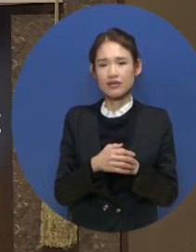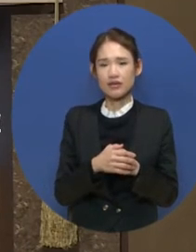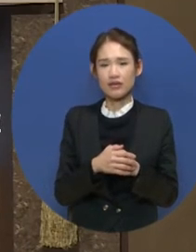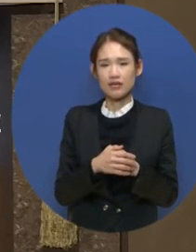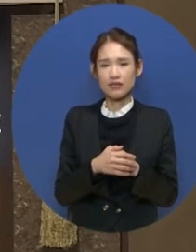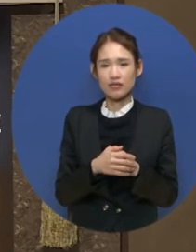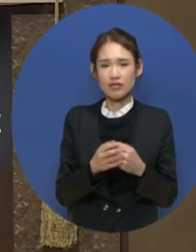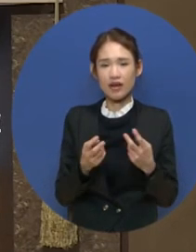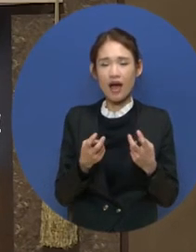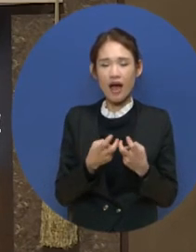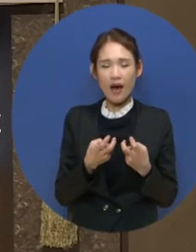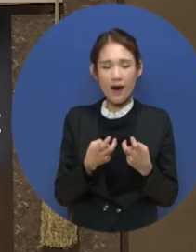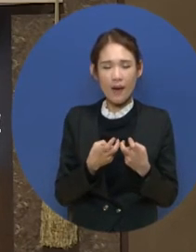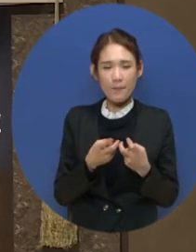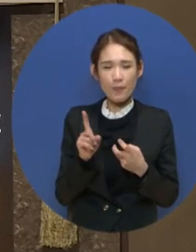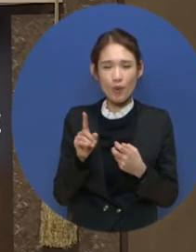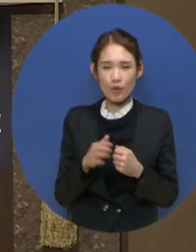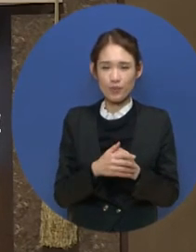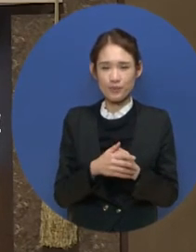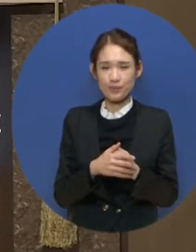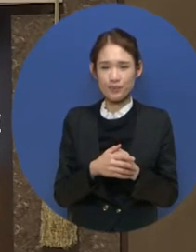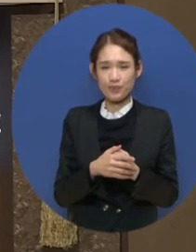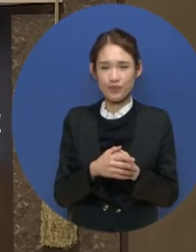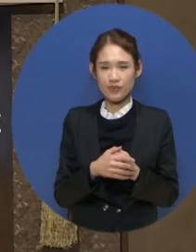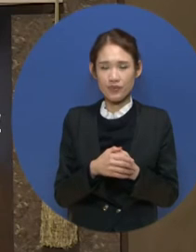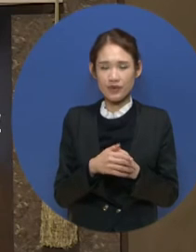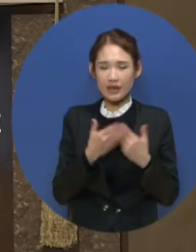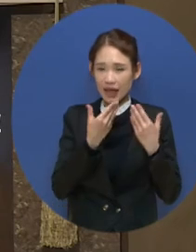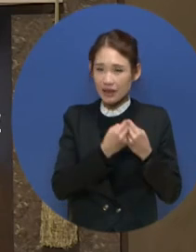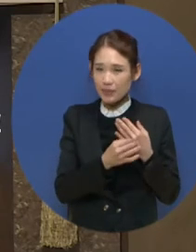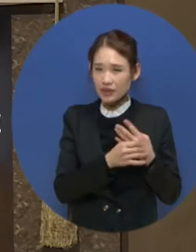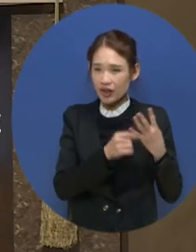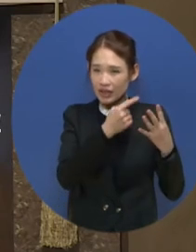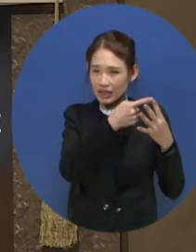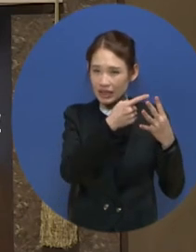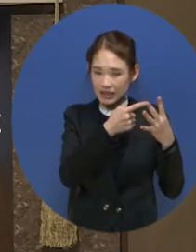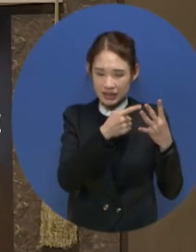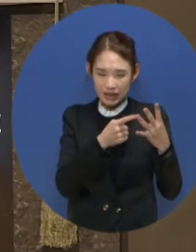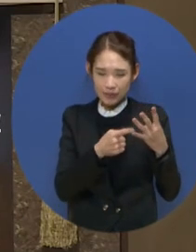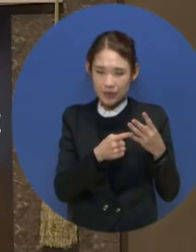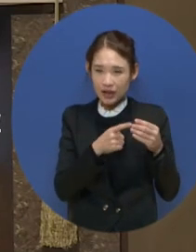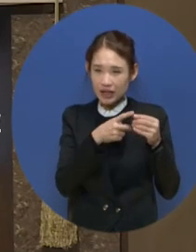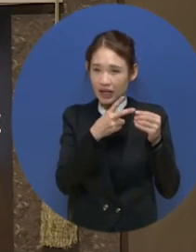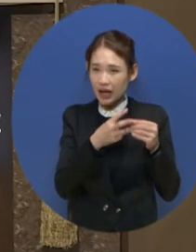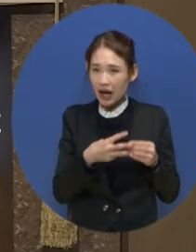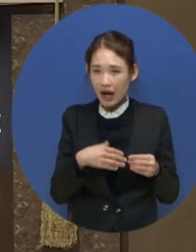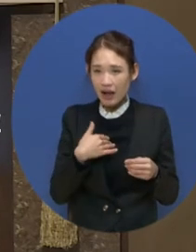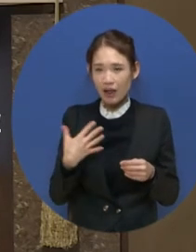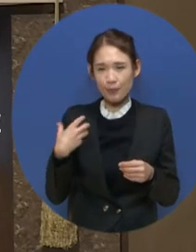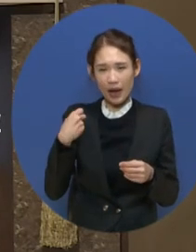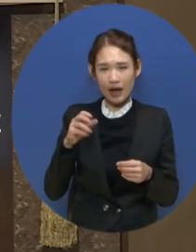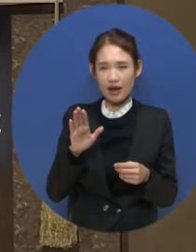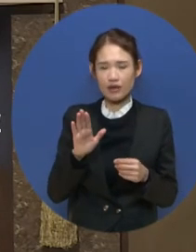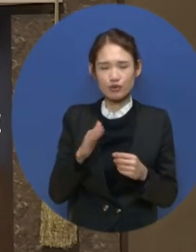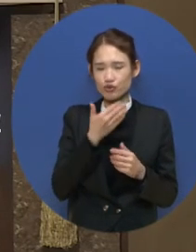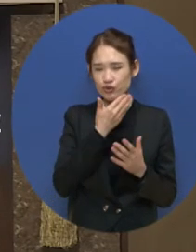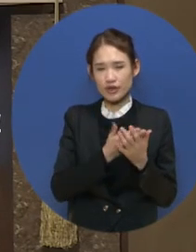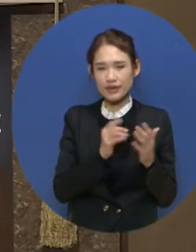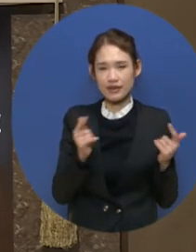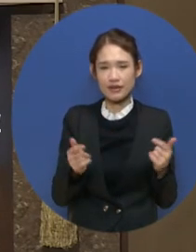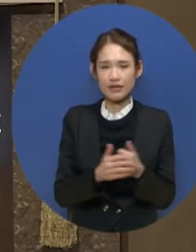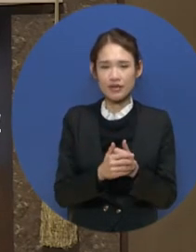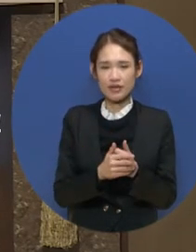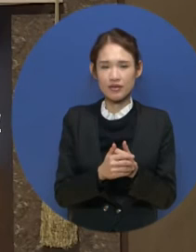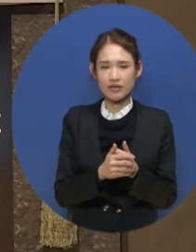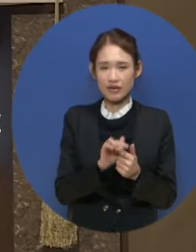네 저희는 이제 어떻게 하냐면 사실은 거기서 뭐 순위를 결정 해서 1 2등을 내 아는 것이 중요한 것이 아니고 그런